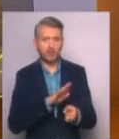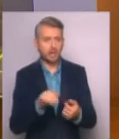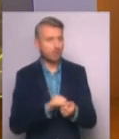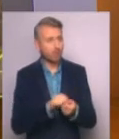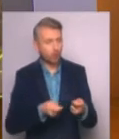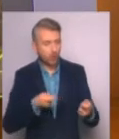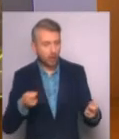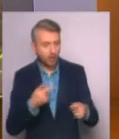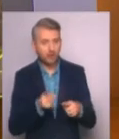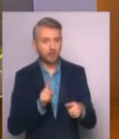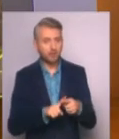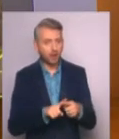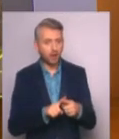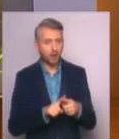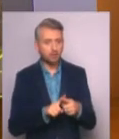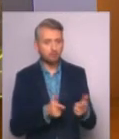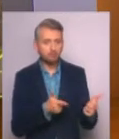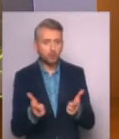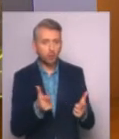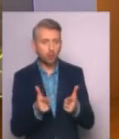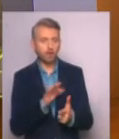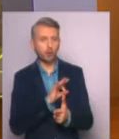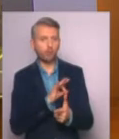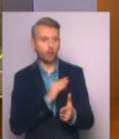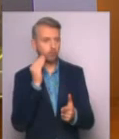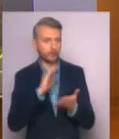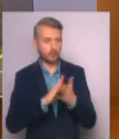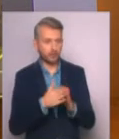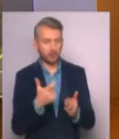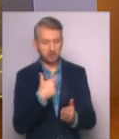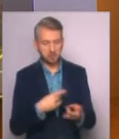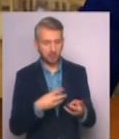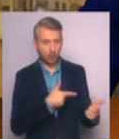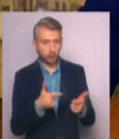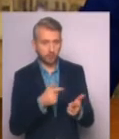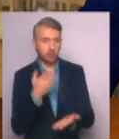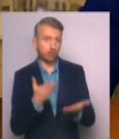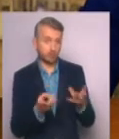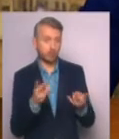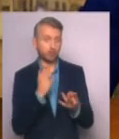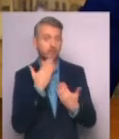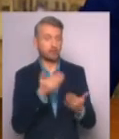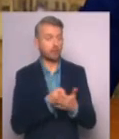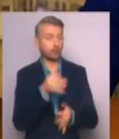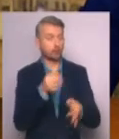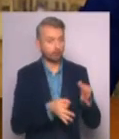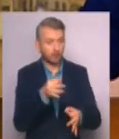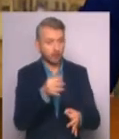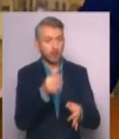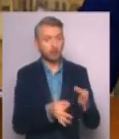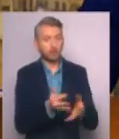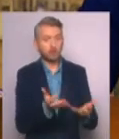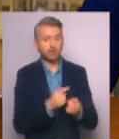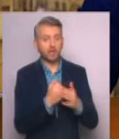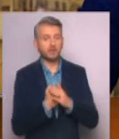це формування правової позиції. Навіть до того треба себе готувати, що, можливо, треба буде звертатися до суду. Суд візьме за